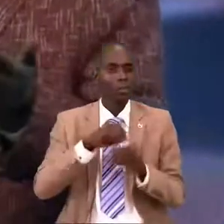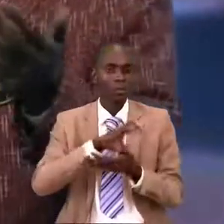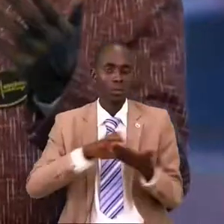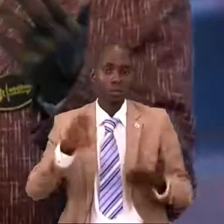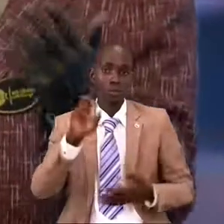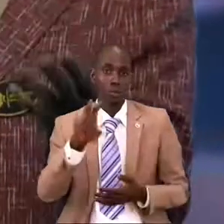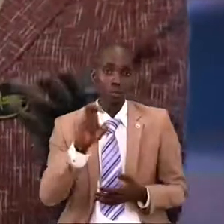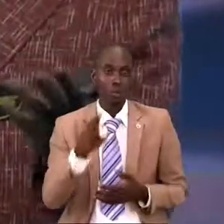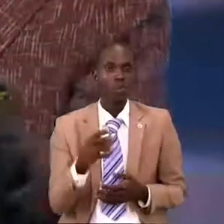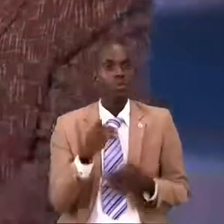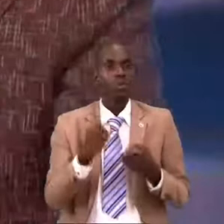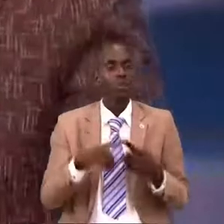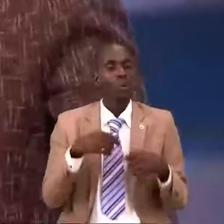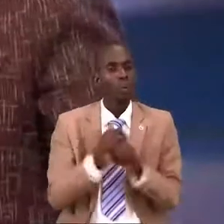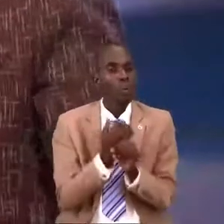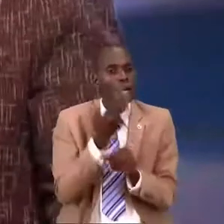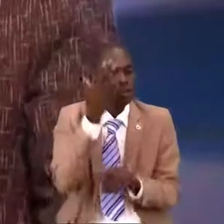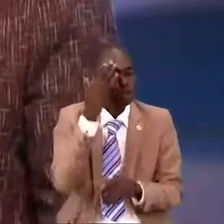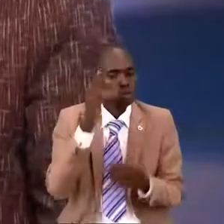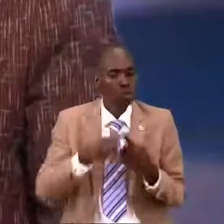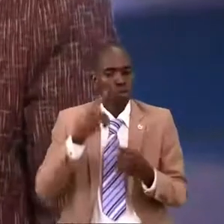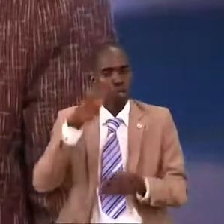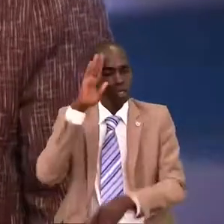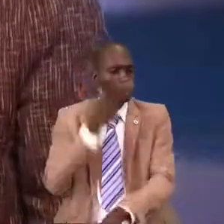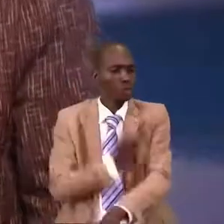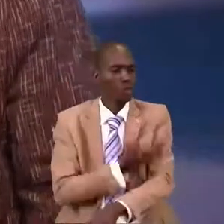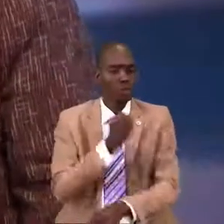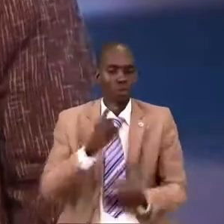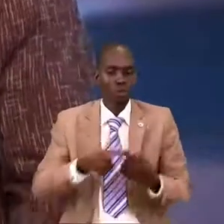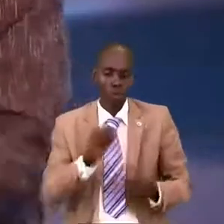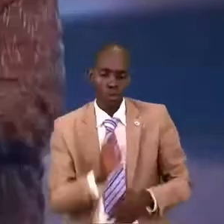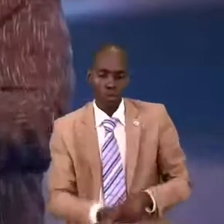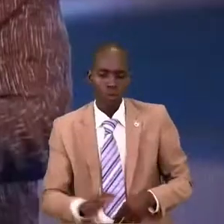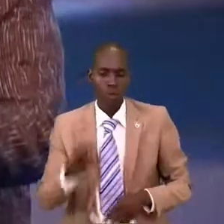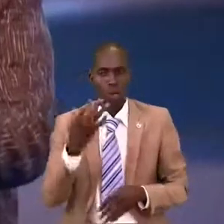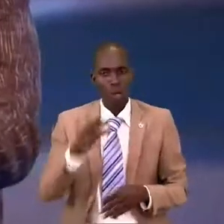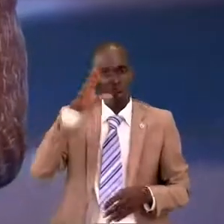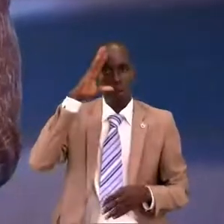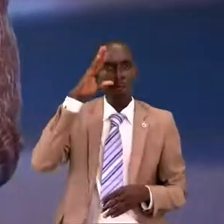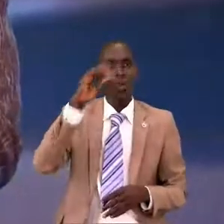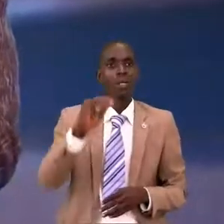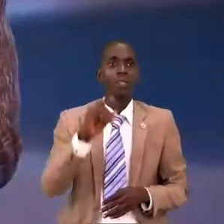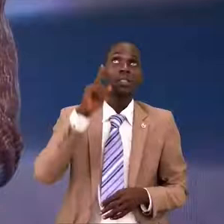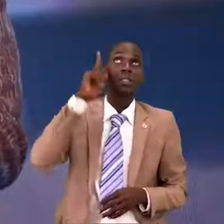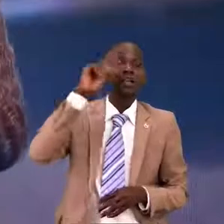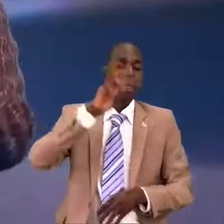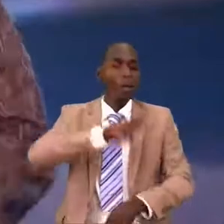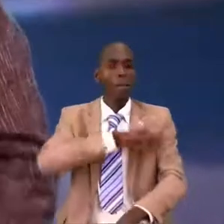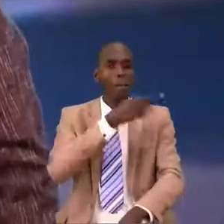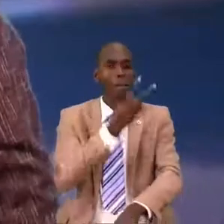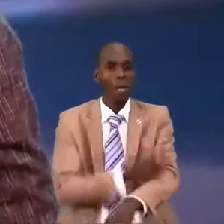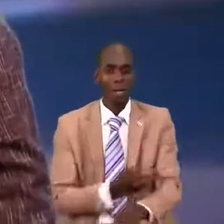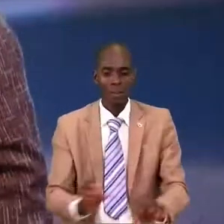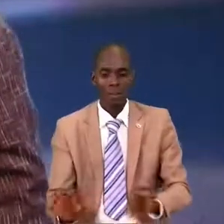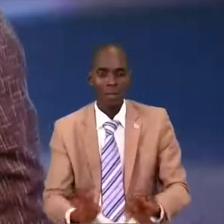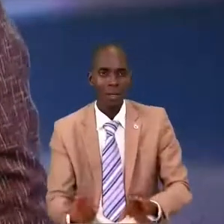au fils de l'homme, ta puissance. Et ta splendeur glorieuse, et la splendeur glorieuse de ton règne.